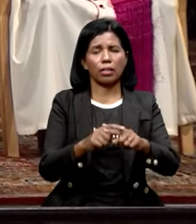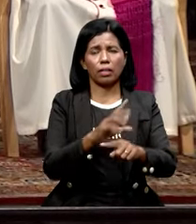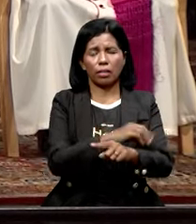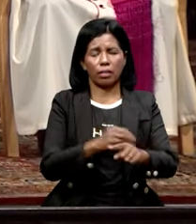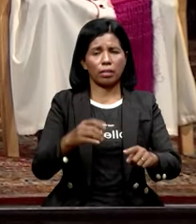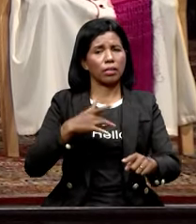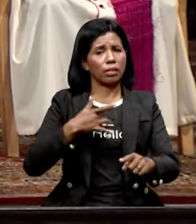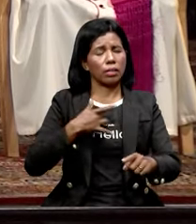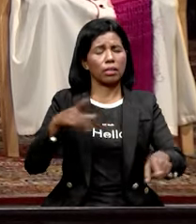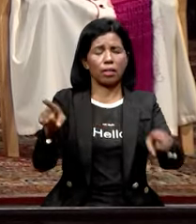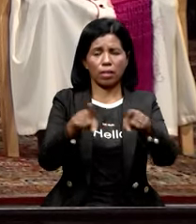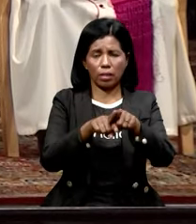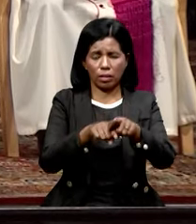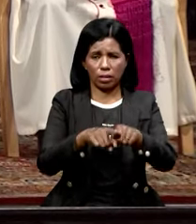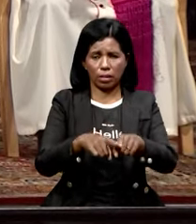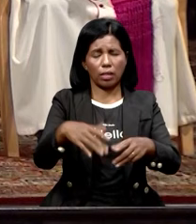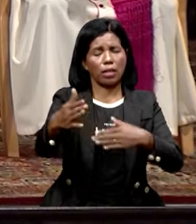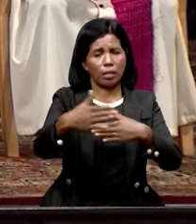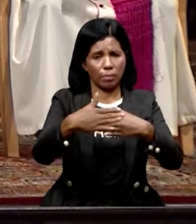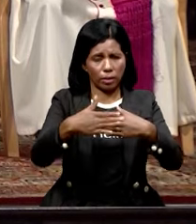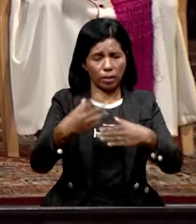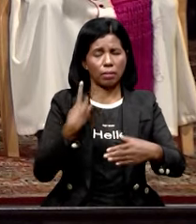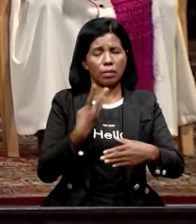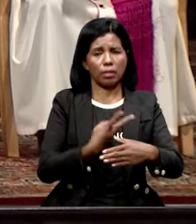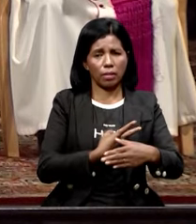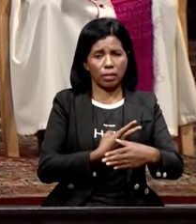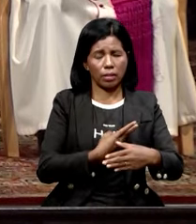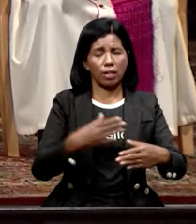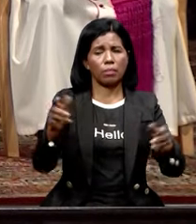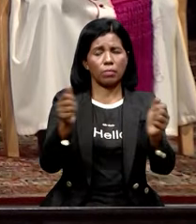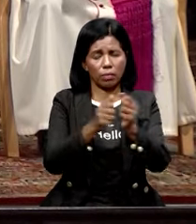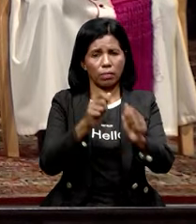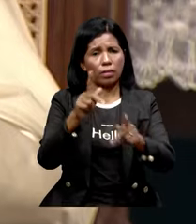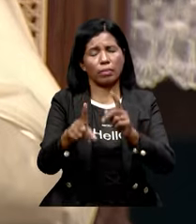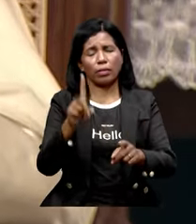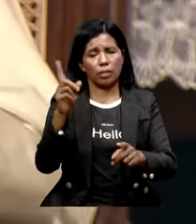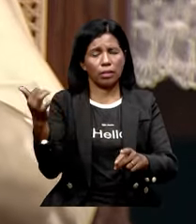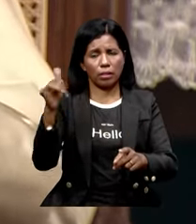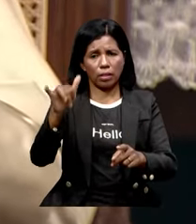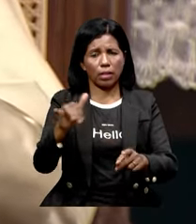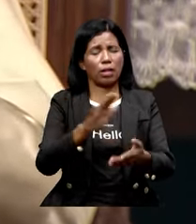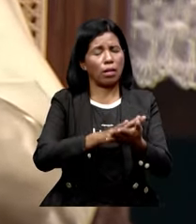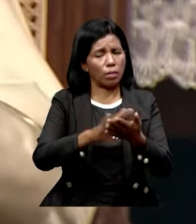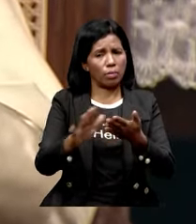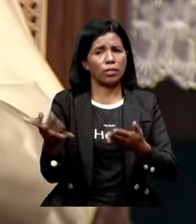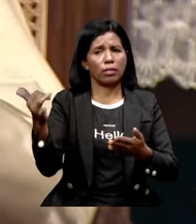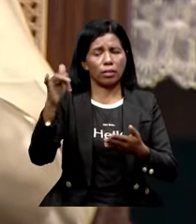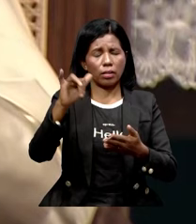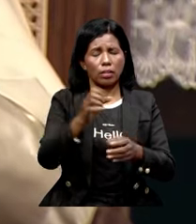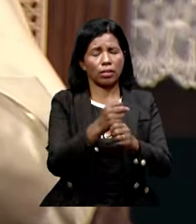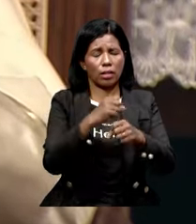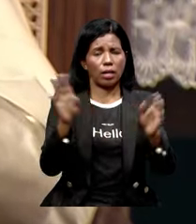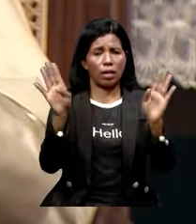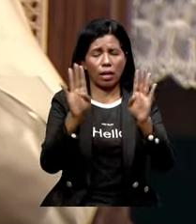rasa berarti mendekatkan kita satu dengan yang lain, menghapuskan segala sesuatu yang menghalangi